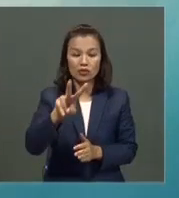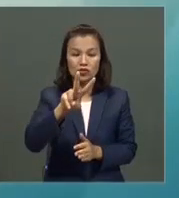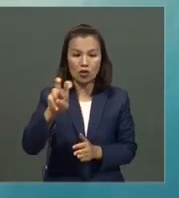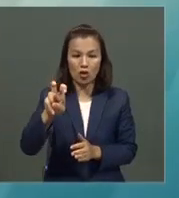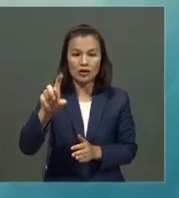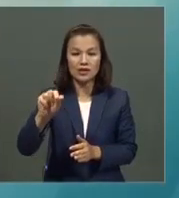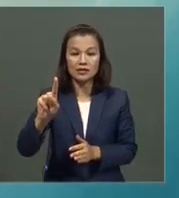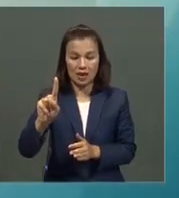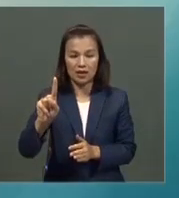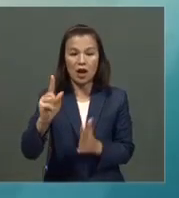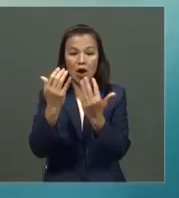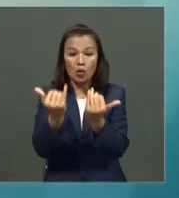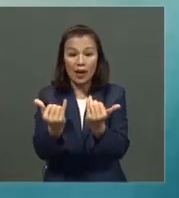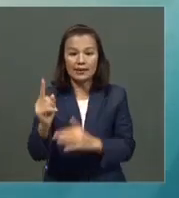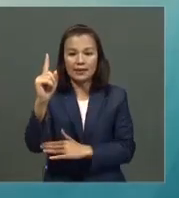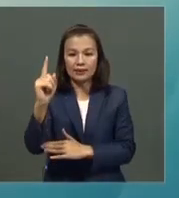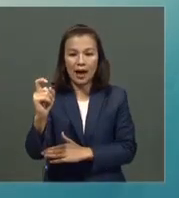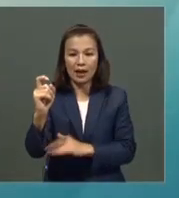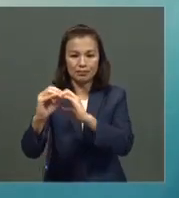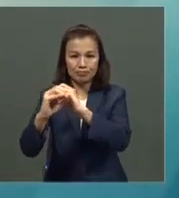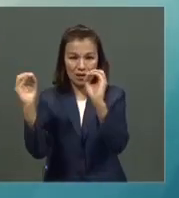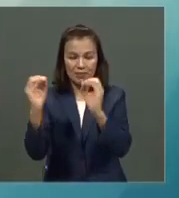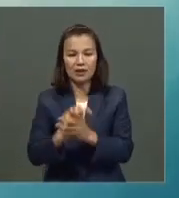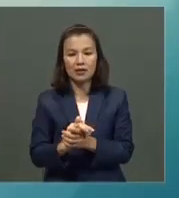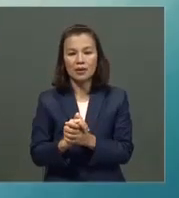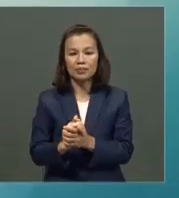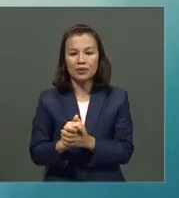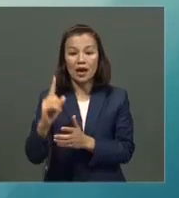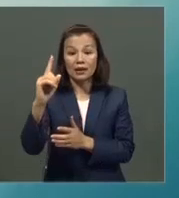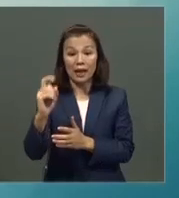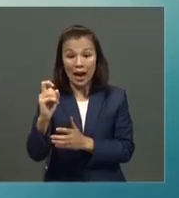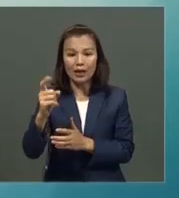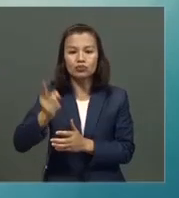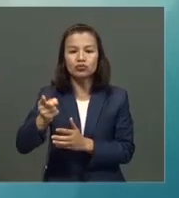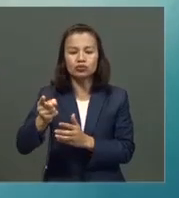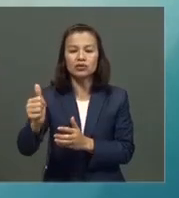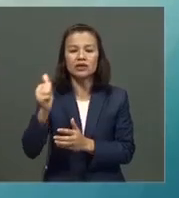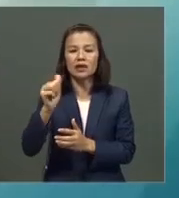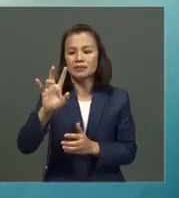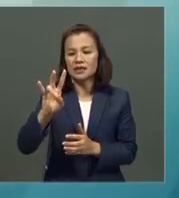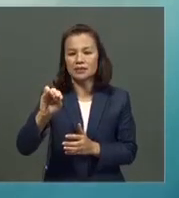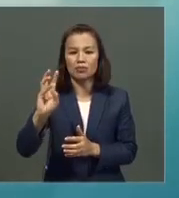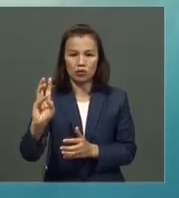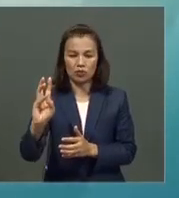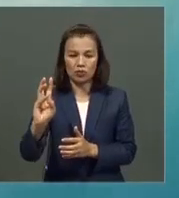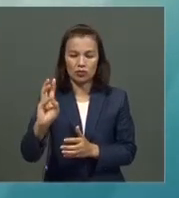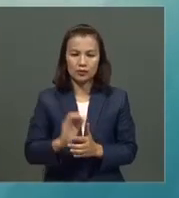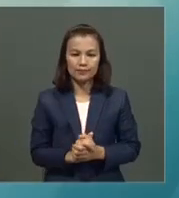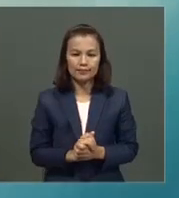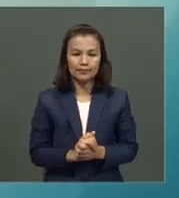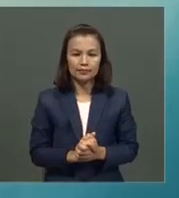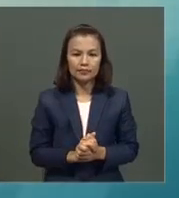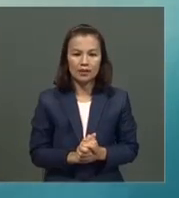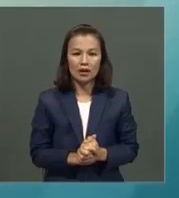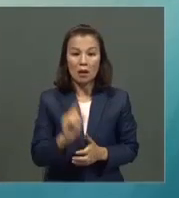16,221 รายวันนี้ไม่มียอดผู้เสียชีวิตนะคะเสียชีวิตสะสมก็ยังอยู่ที่76คนค่ะถ้าดูระลอก